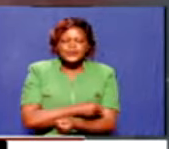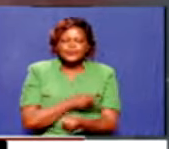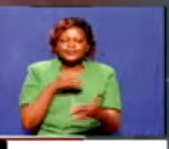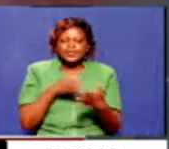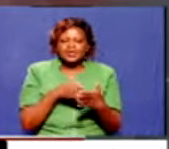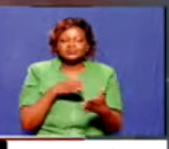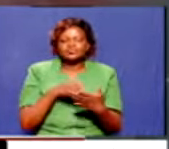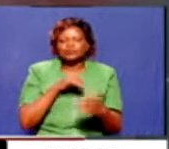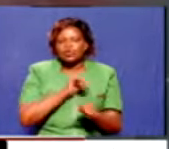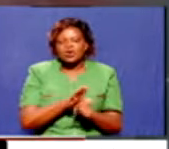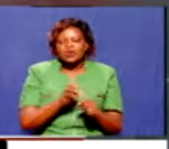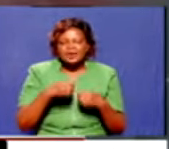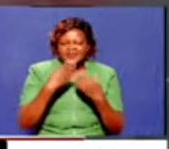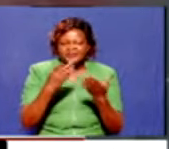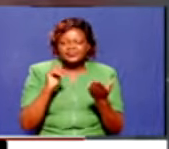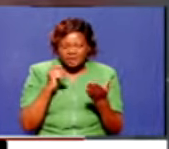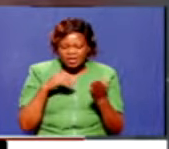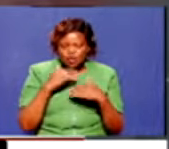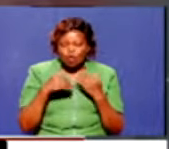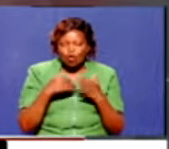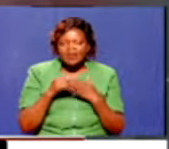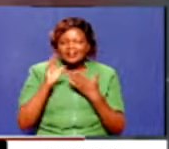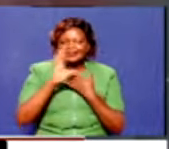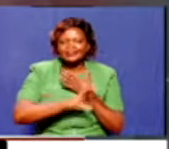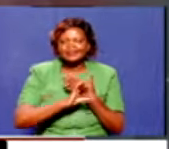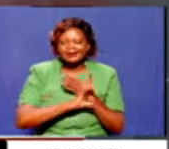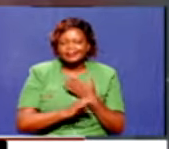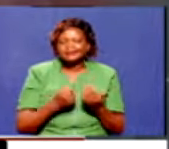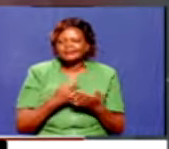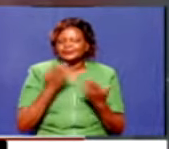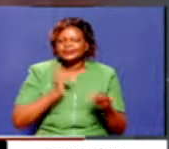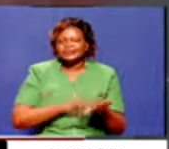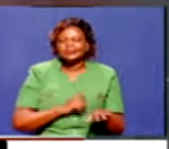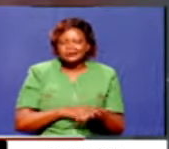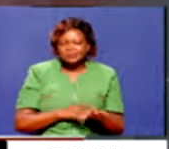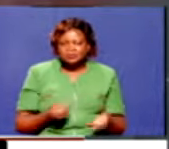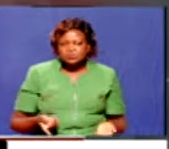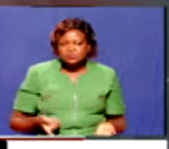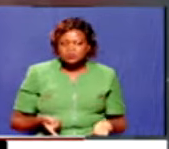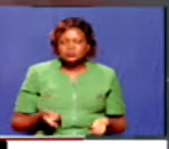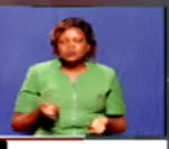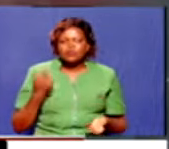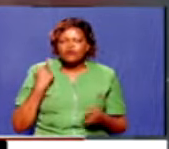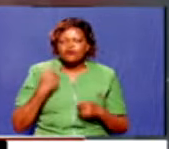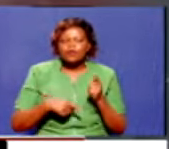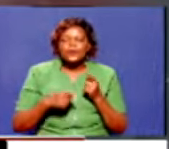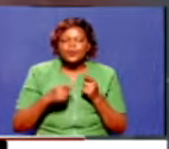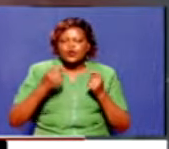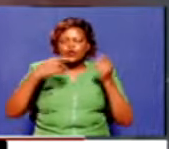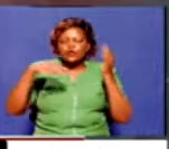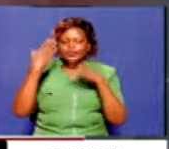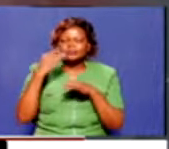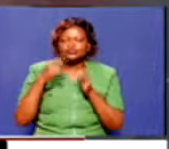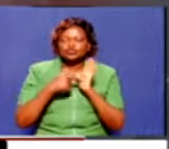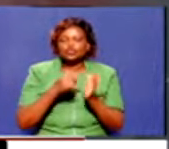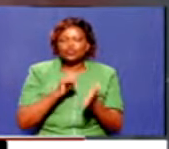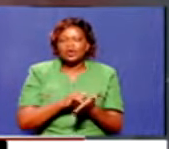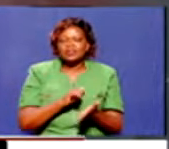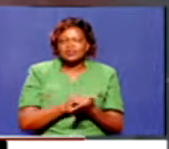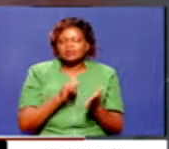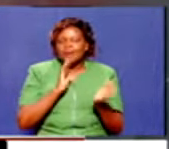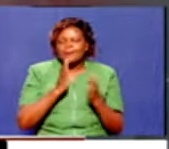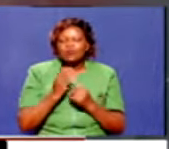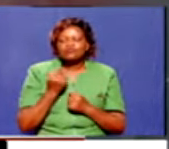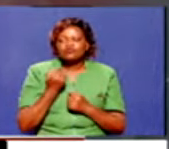zilikuwa zimetolewa kwa Wakenya wote nchini. Wakati huo, takwimu za chuo kikuu cha John Hopkins zinaashiria kwamba jumla ya watu